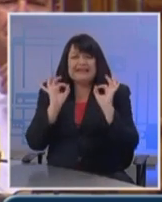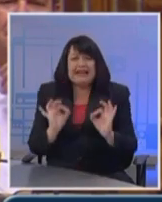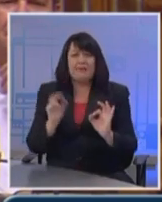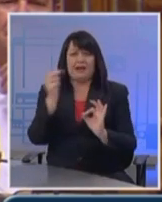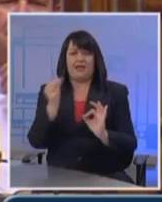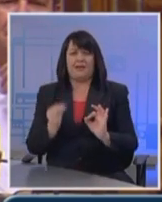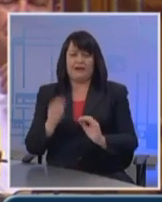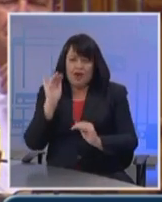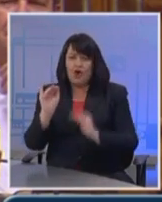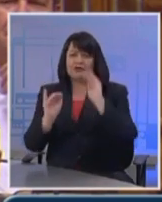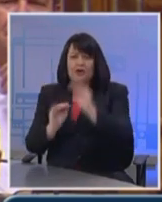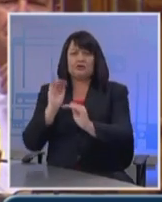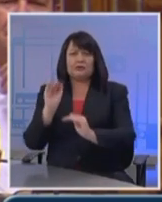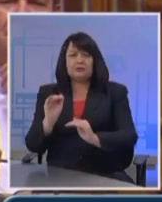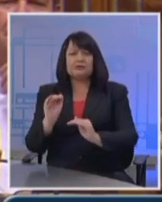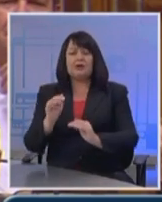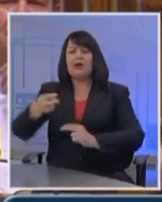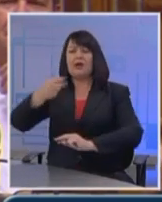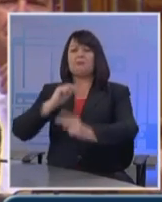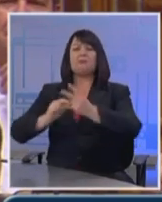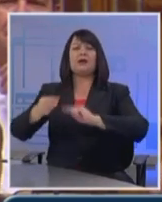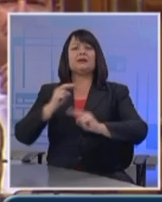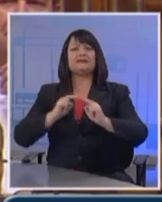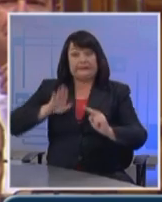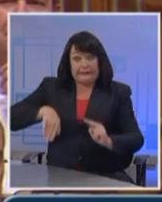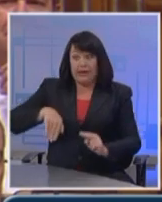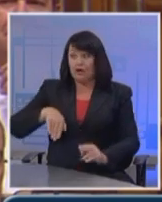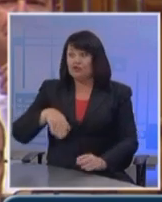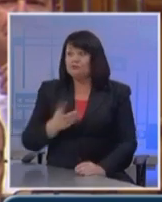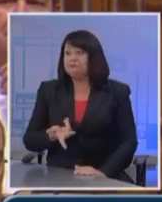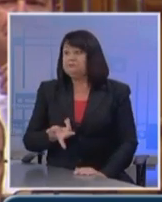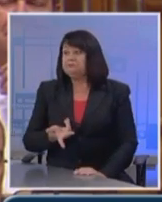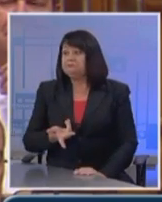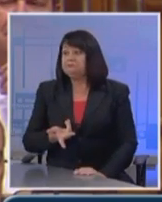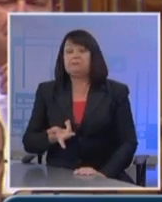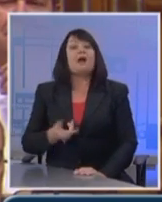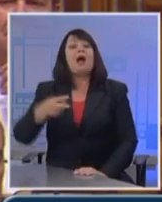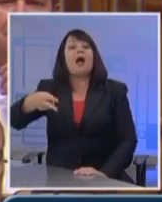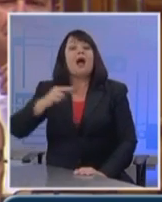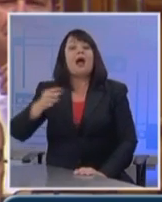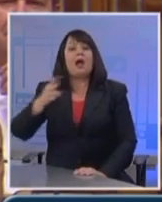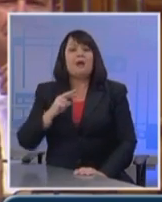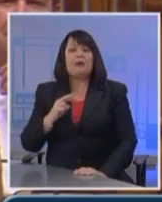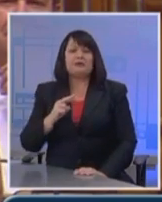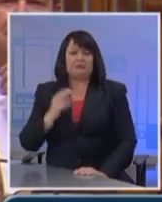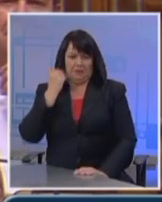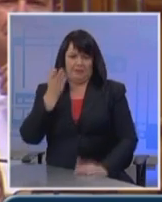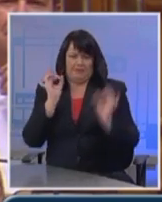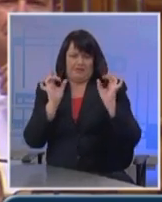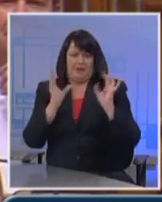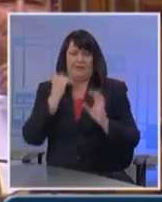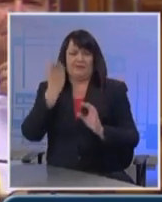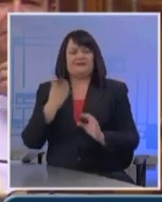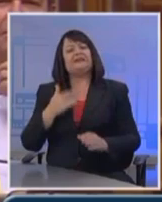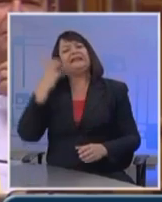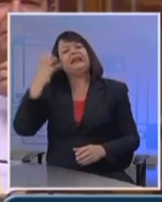πράγματα. Και οι απαντήσεις που έδωσε στο τέλος είναι απαντήσεις οι οποίες δεν μπορούν να πείσουν κανένα. Και θα